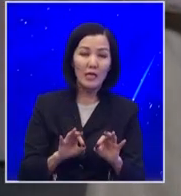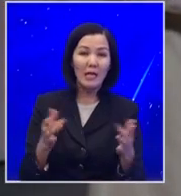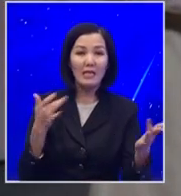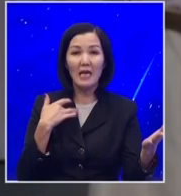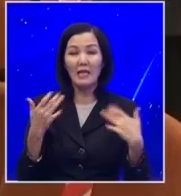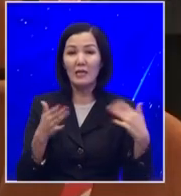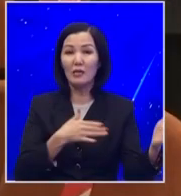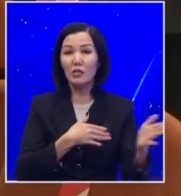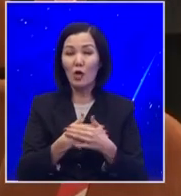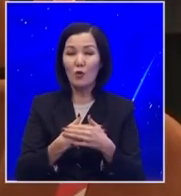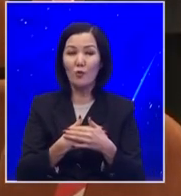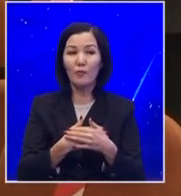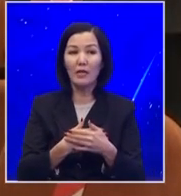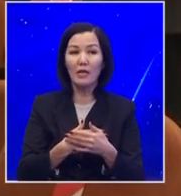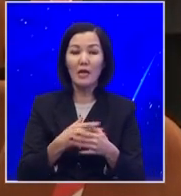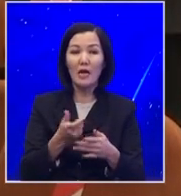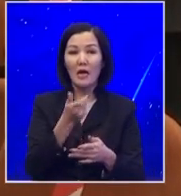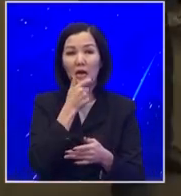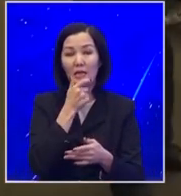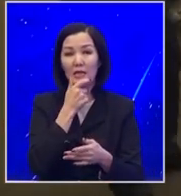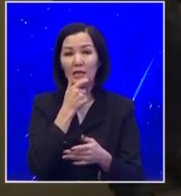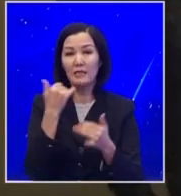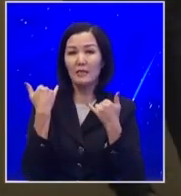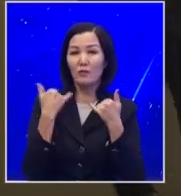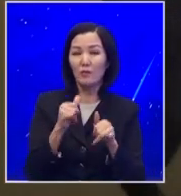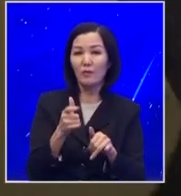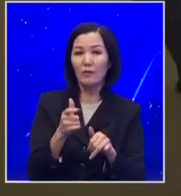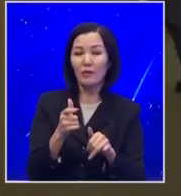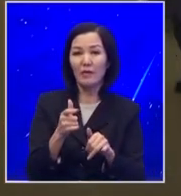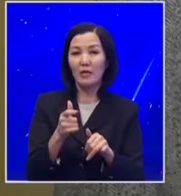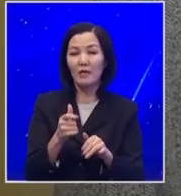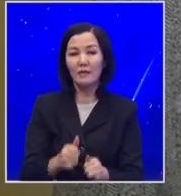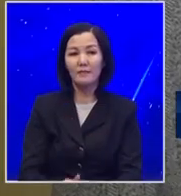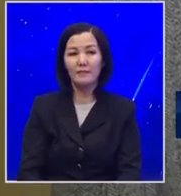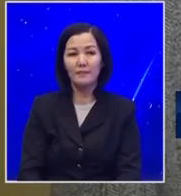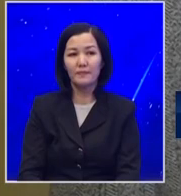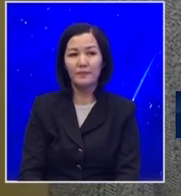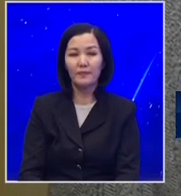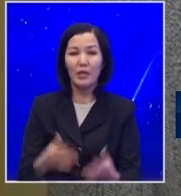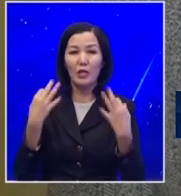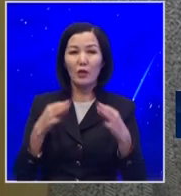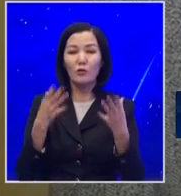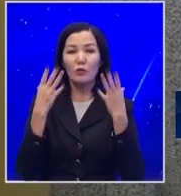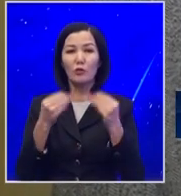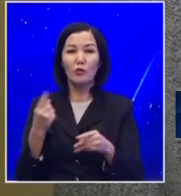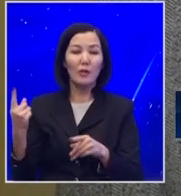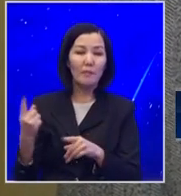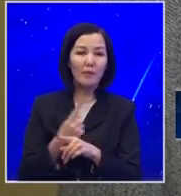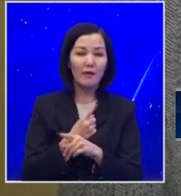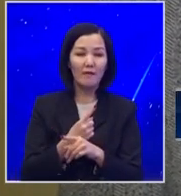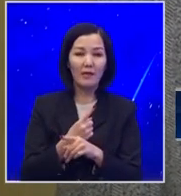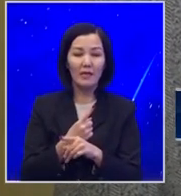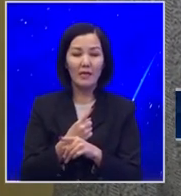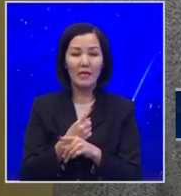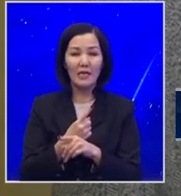ашпаған, сап өнерге сусап келген көрермен қандай әсерде болды дерсіз? Тәуелсіздік күніне, алғашқы күніне орай осындай